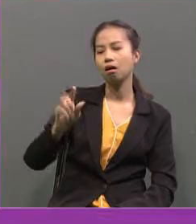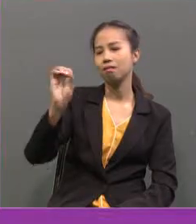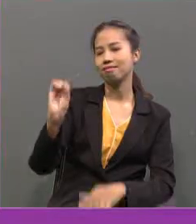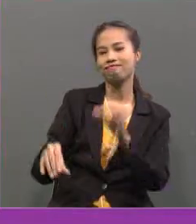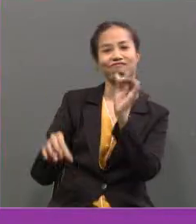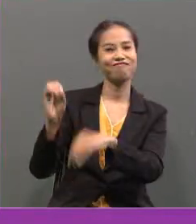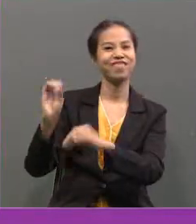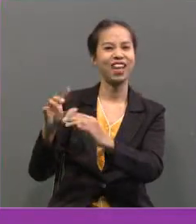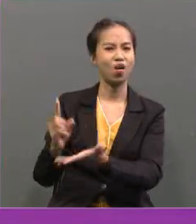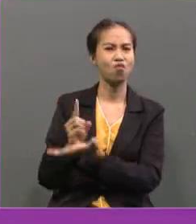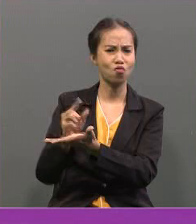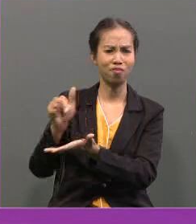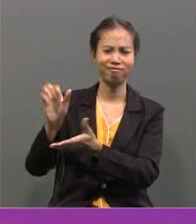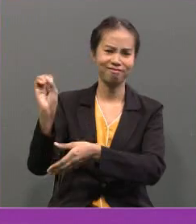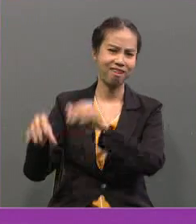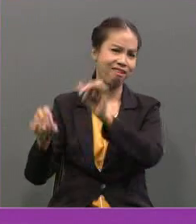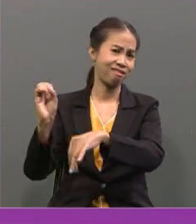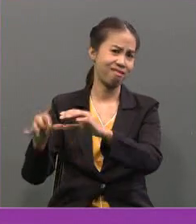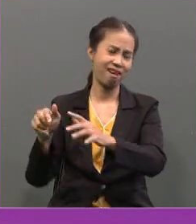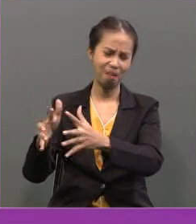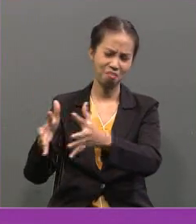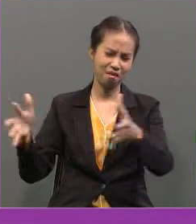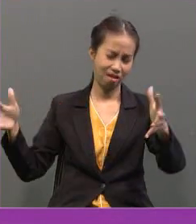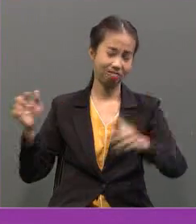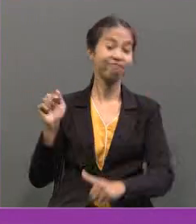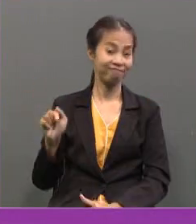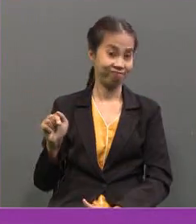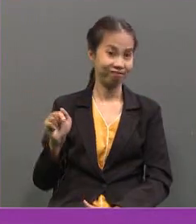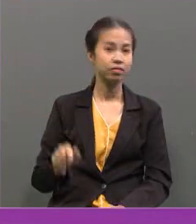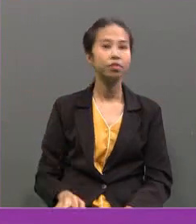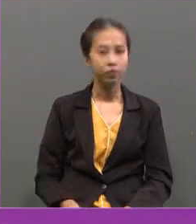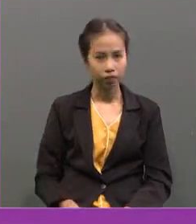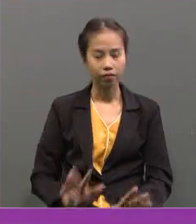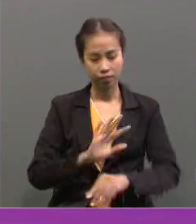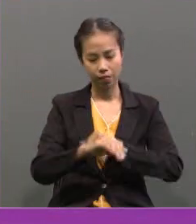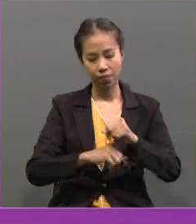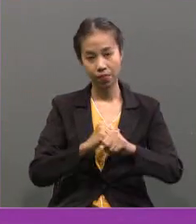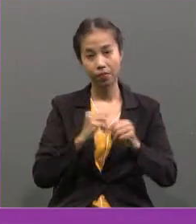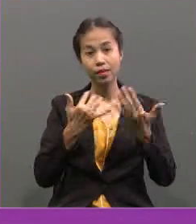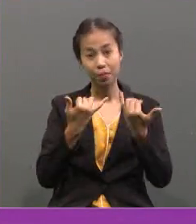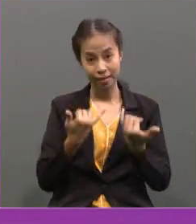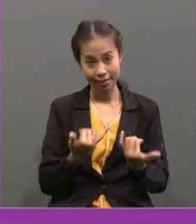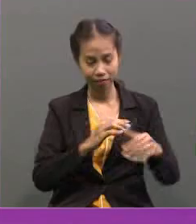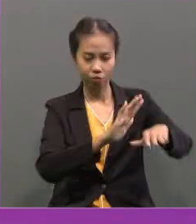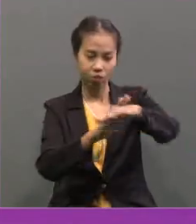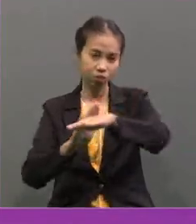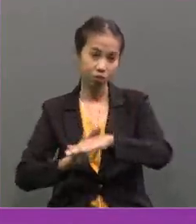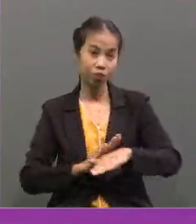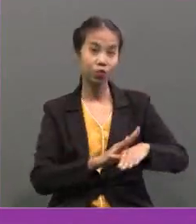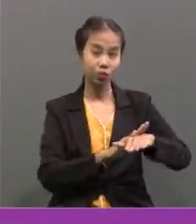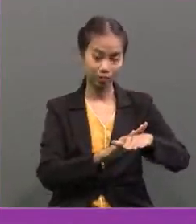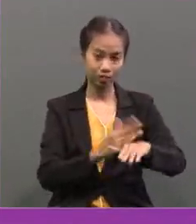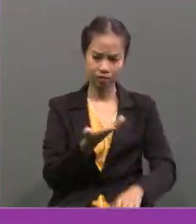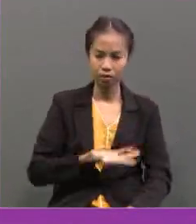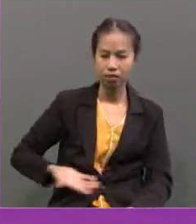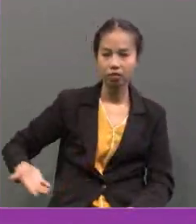ที่ทำมาจากกระทงนี่แหละค่ะตกค้างอยู่ตามแหล่งน้ำสาธารณะต่างๆเนี่ยเป็นจำนวนมากทีเดียวนะคะเพราะฉะนั้นปีนี้ค่ะย้ำกันอีกสักครั้งนึงขอเชิญ